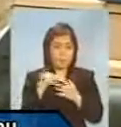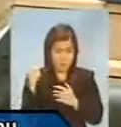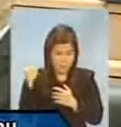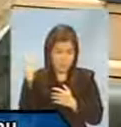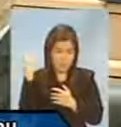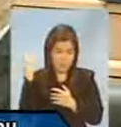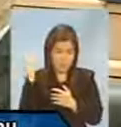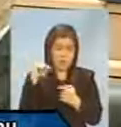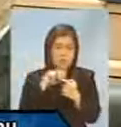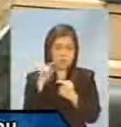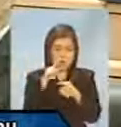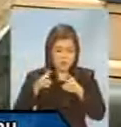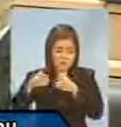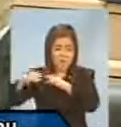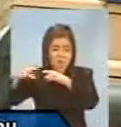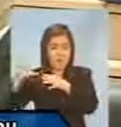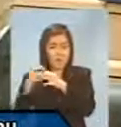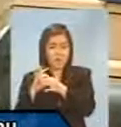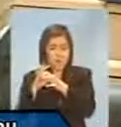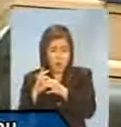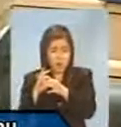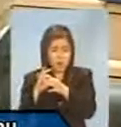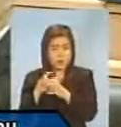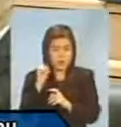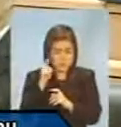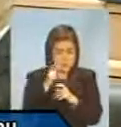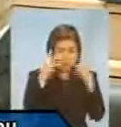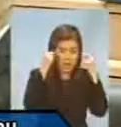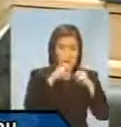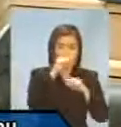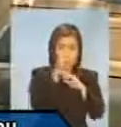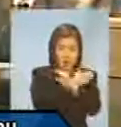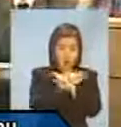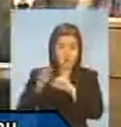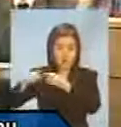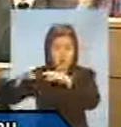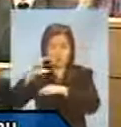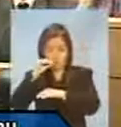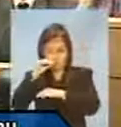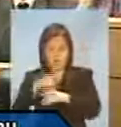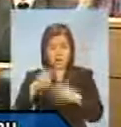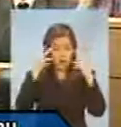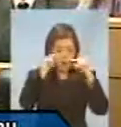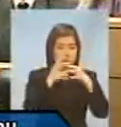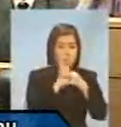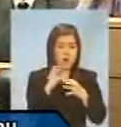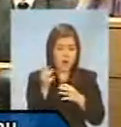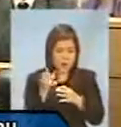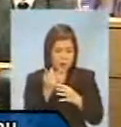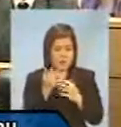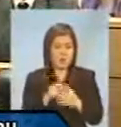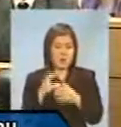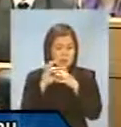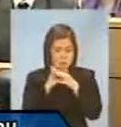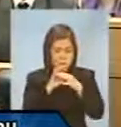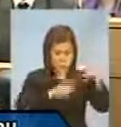านล้านบาทก็เป็นคำที่รัฐบาลยอมรับออกมาแล้วเช่นกันนะอันนี้ก็ตอกย้ำถึงความไม่เหมาะสมนะครับเดี๋ยวล